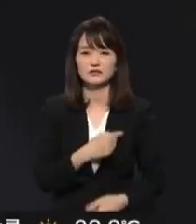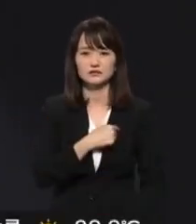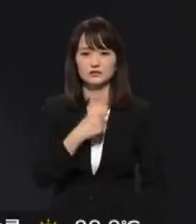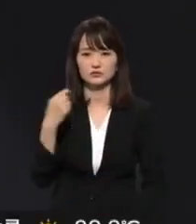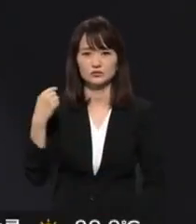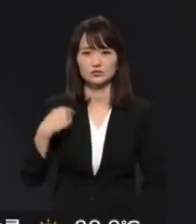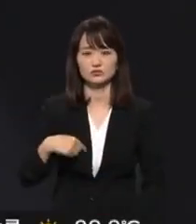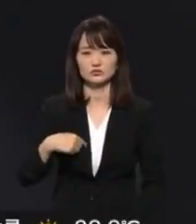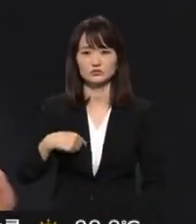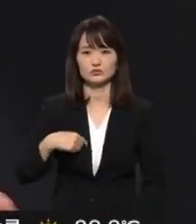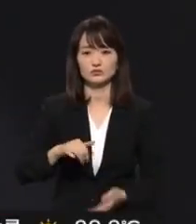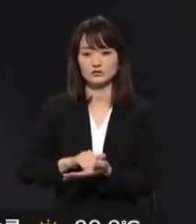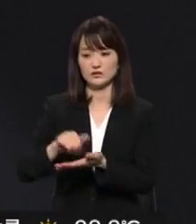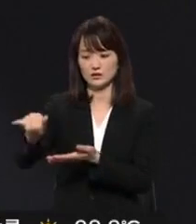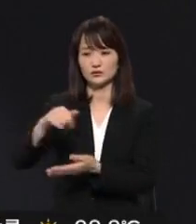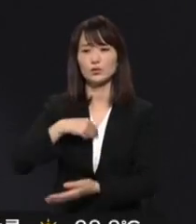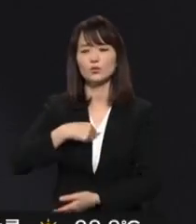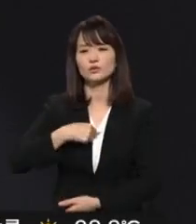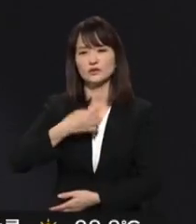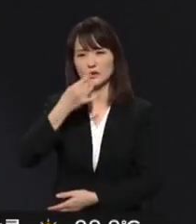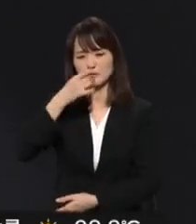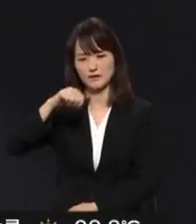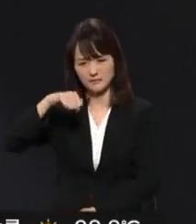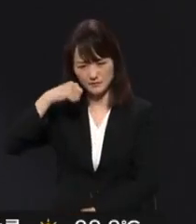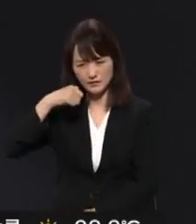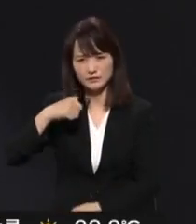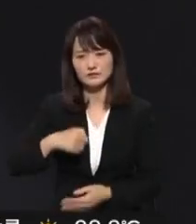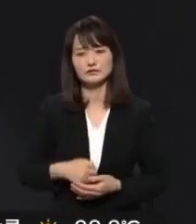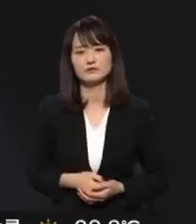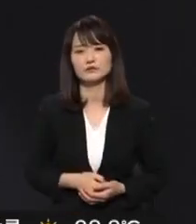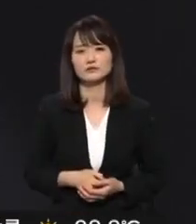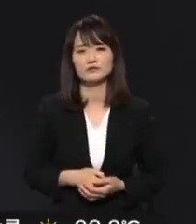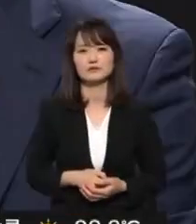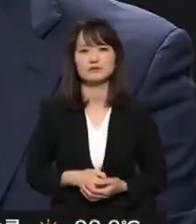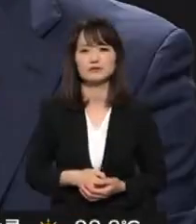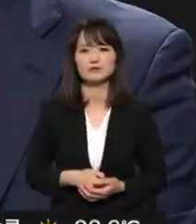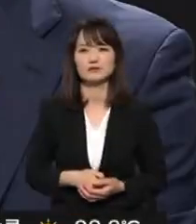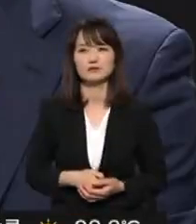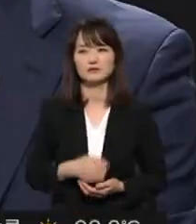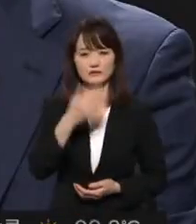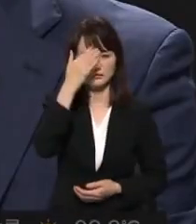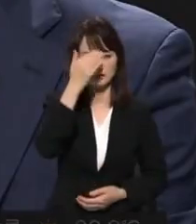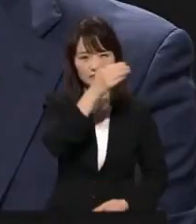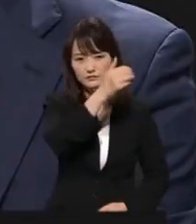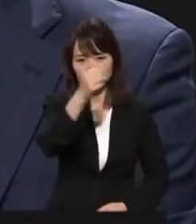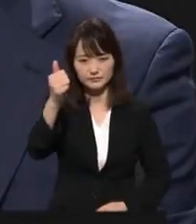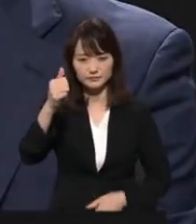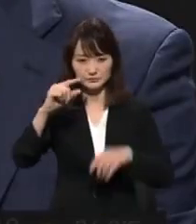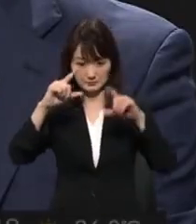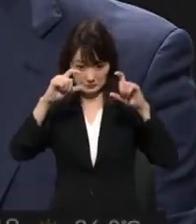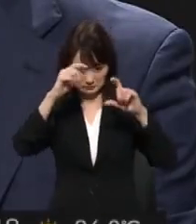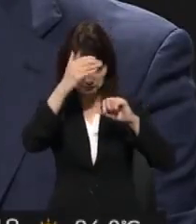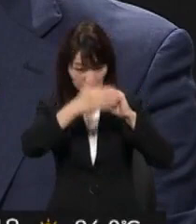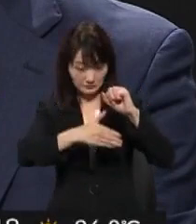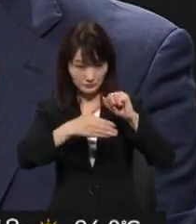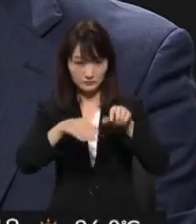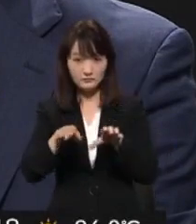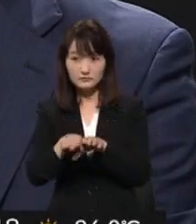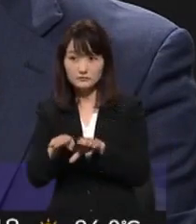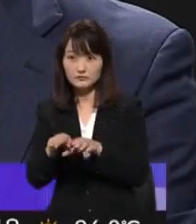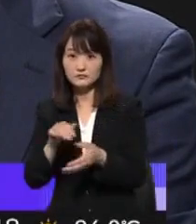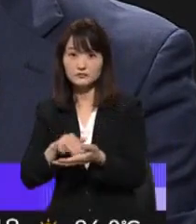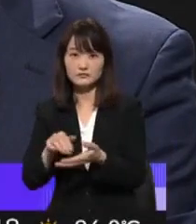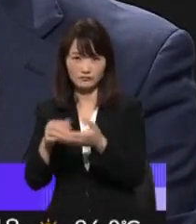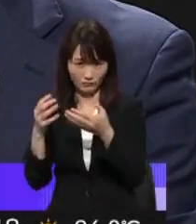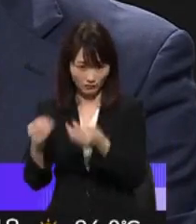그리고 여러 가지 어떤 외교에 가서 뭐 여러 가지 그 정상들이 사진을 찍는데 거기서 이제 빠진다든지 수없이